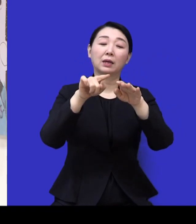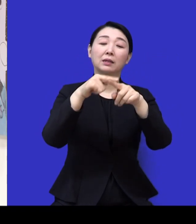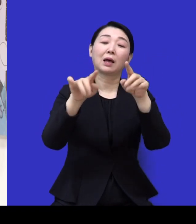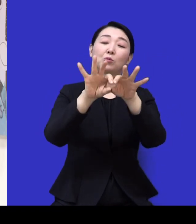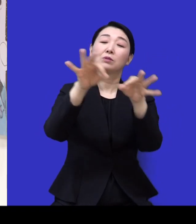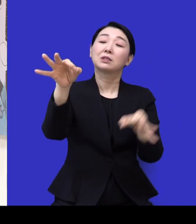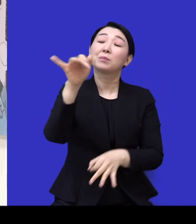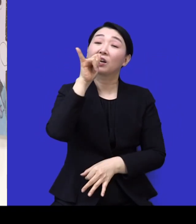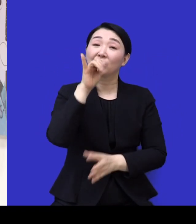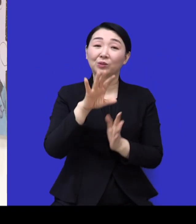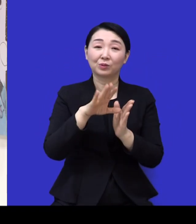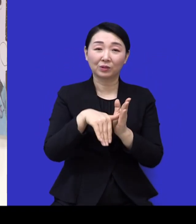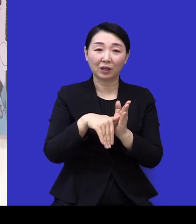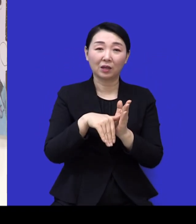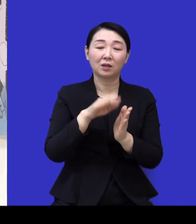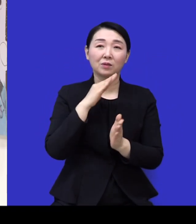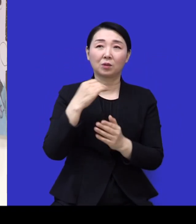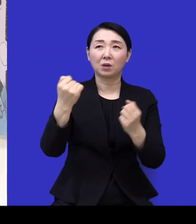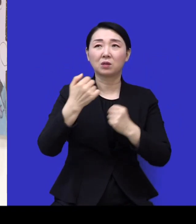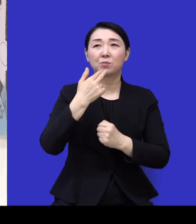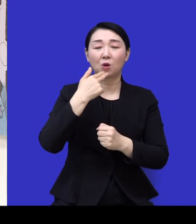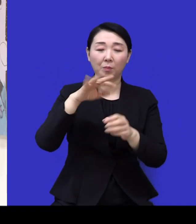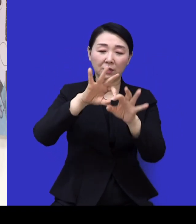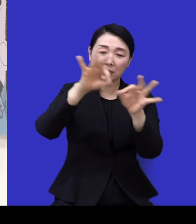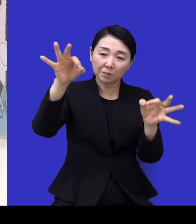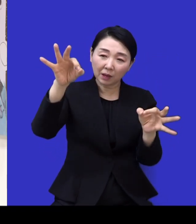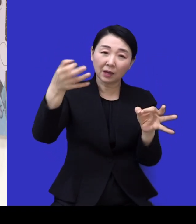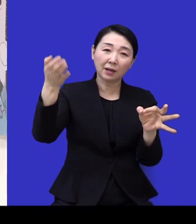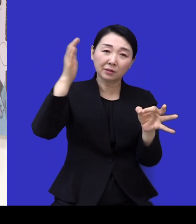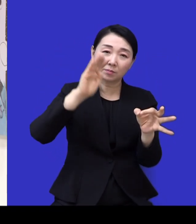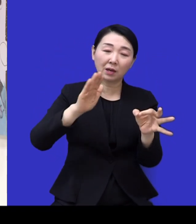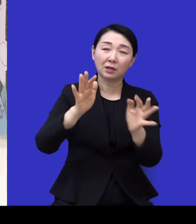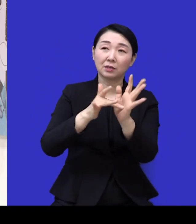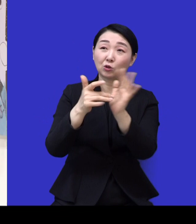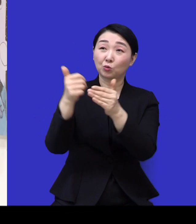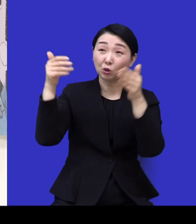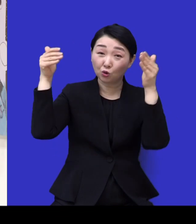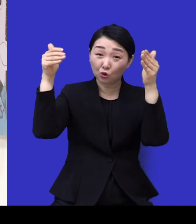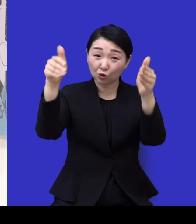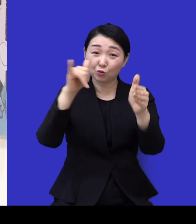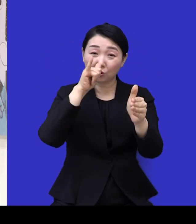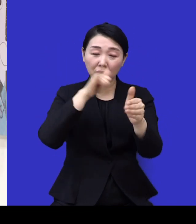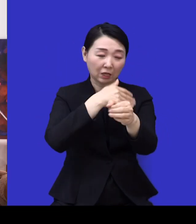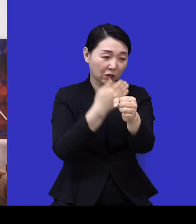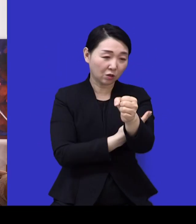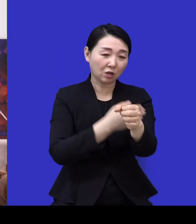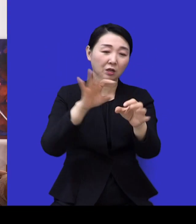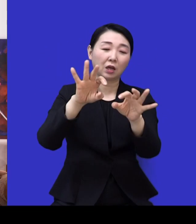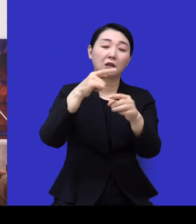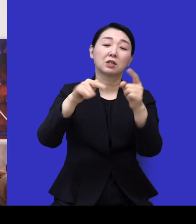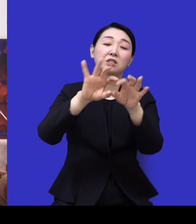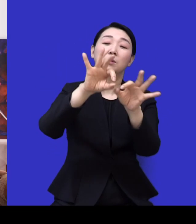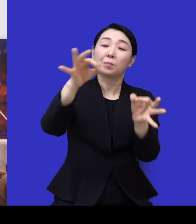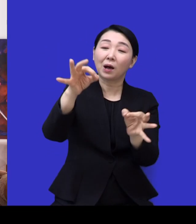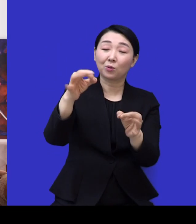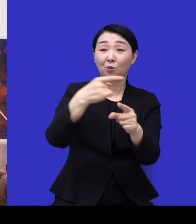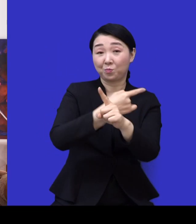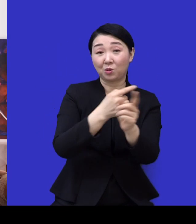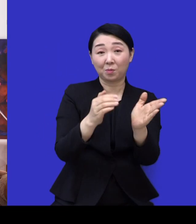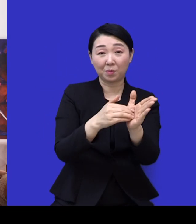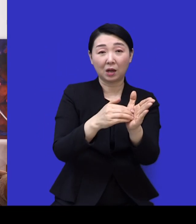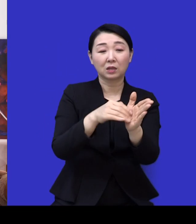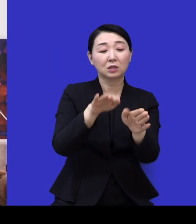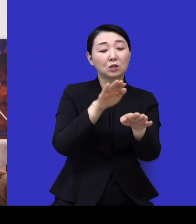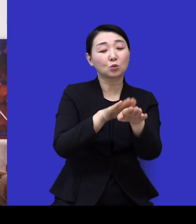네. 정말 힘이 없는 지팡이였는데 예수님께서 주목하심으로 정말 능력의 지팡이가 되잖아요. 야, 네 손에 있는